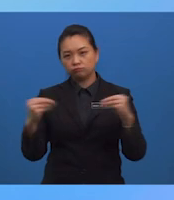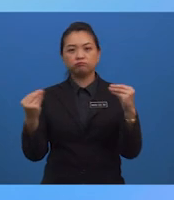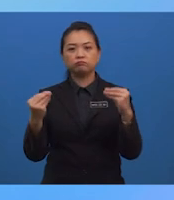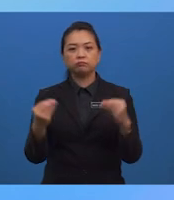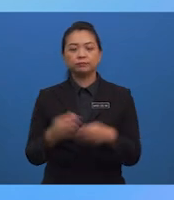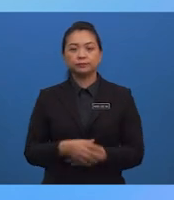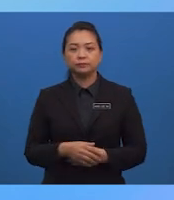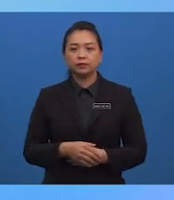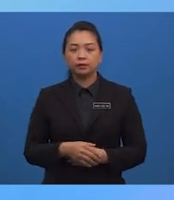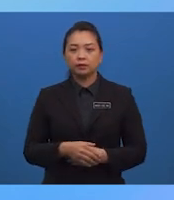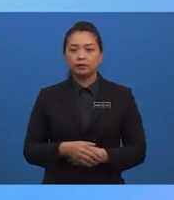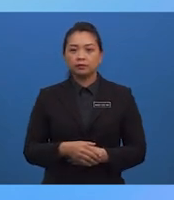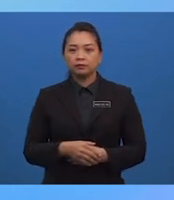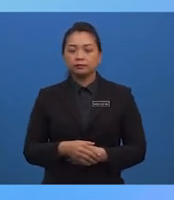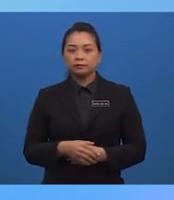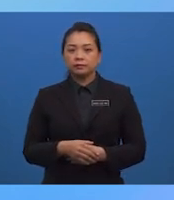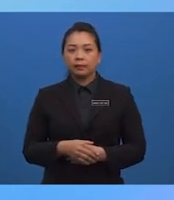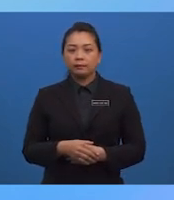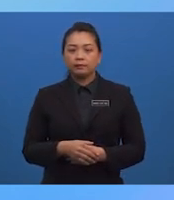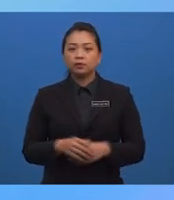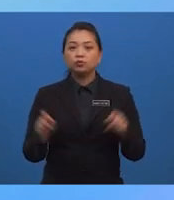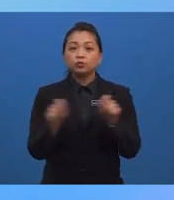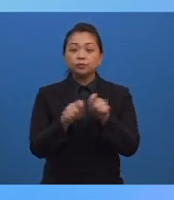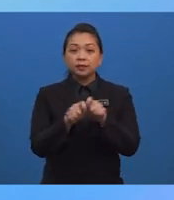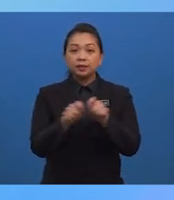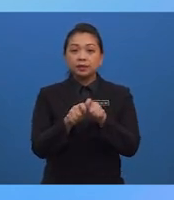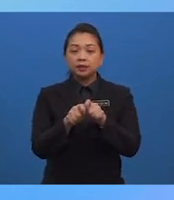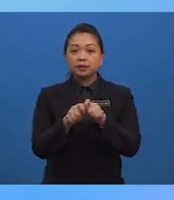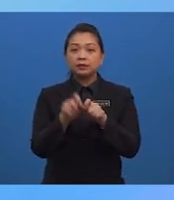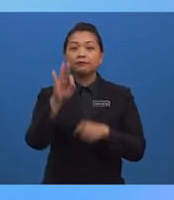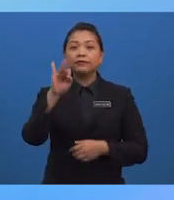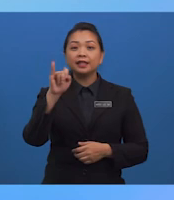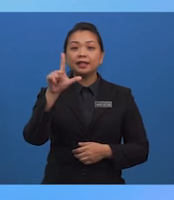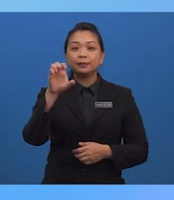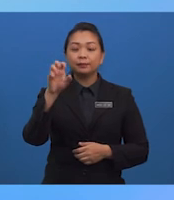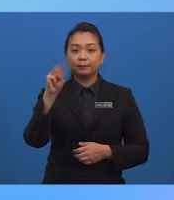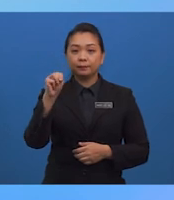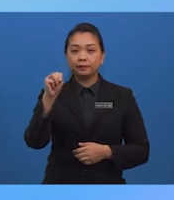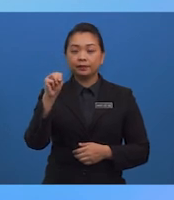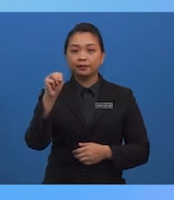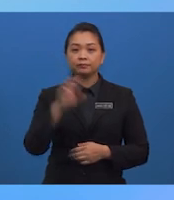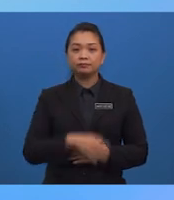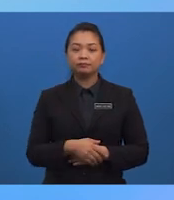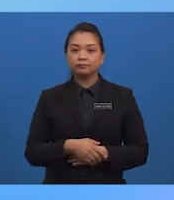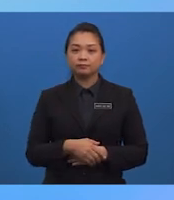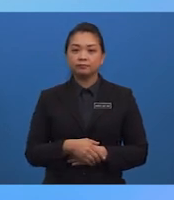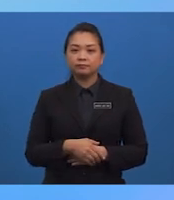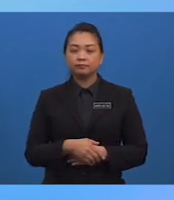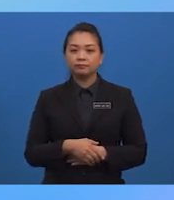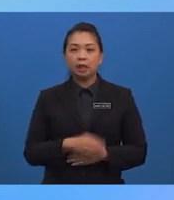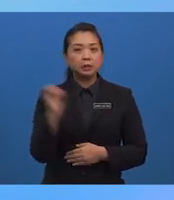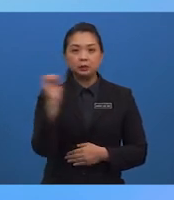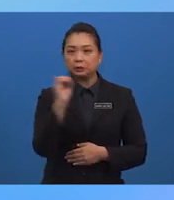Pengaruh industri hiburan seperti kemasukan filem dan pengiklanan dari negara luar